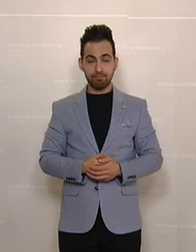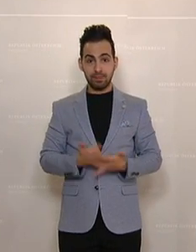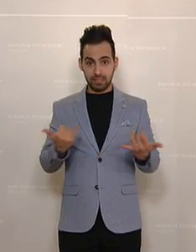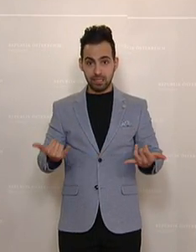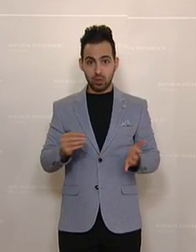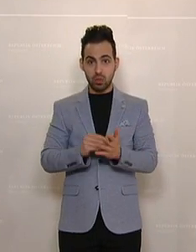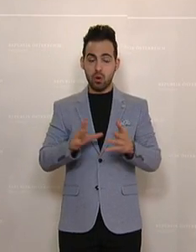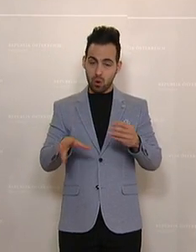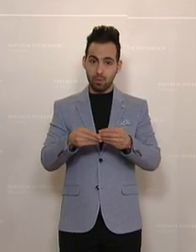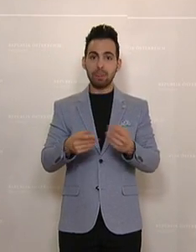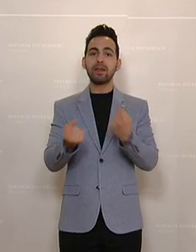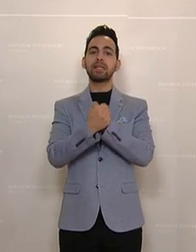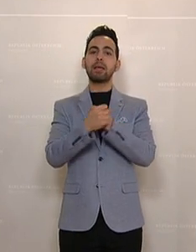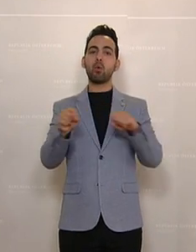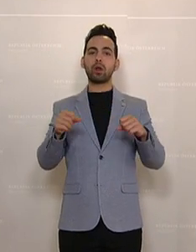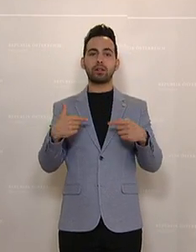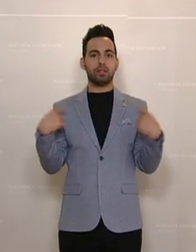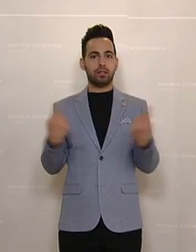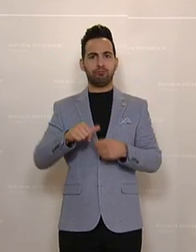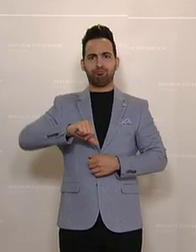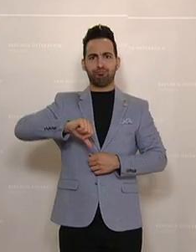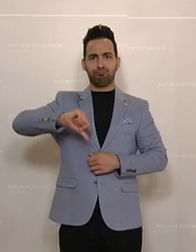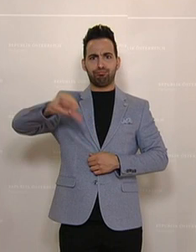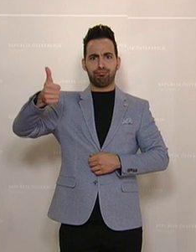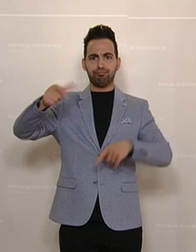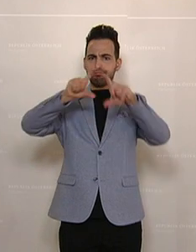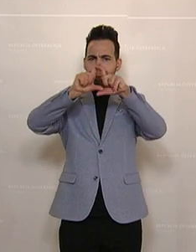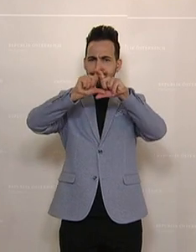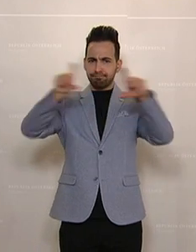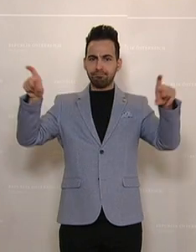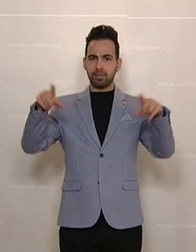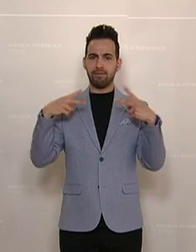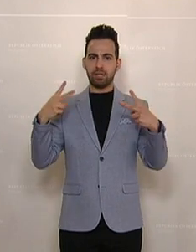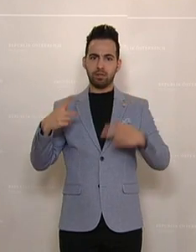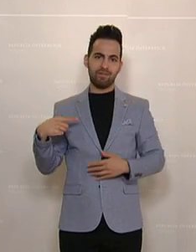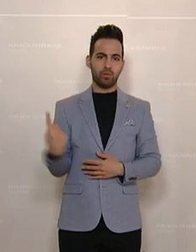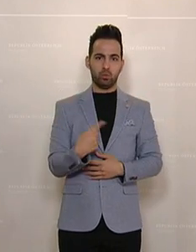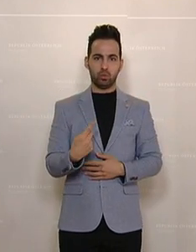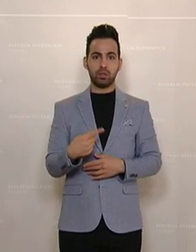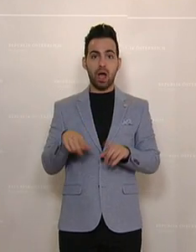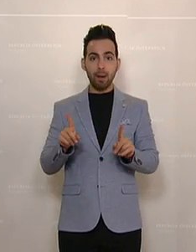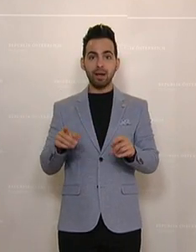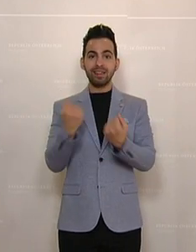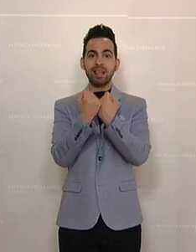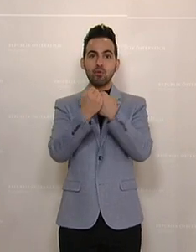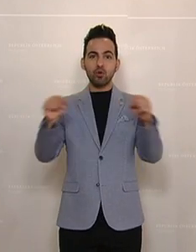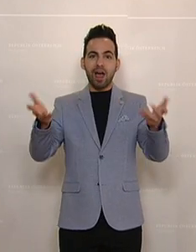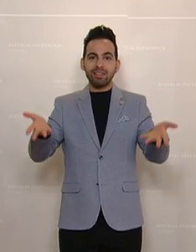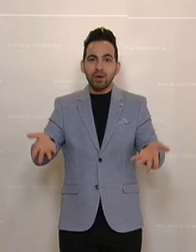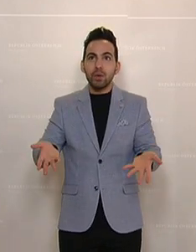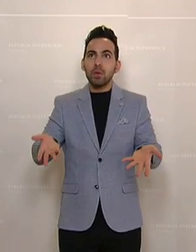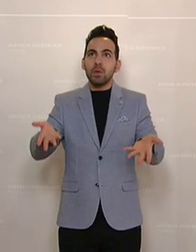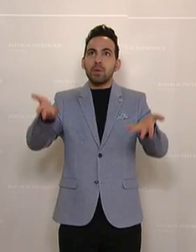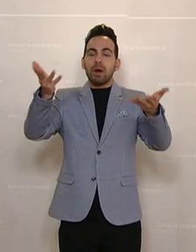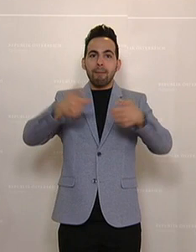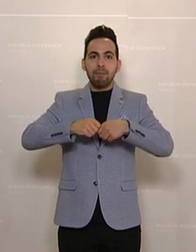Stelle. Demokratie ist unser höchstes Gut, wie ich meine. Demokratie kann aber wirklich nur blühen und erblühen und